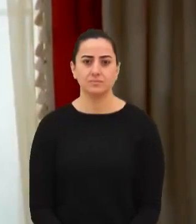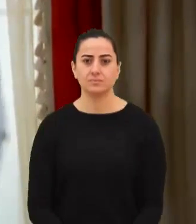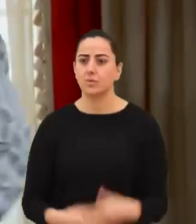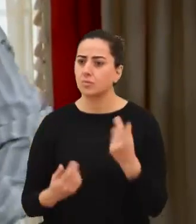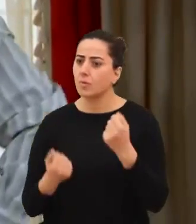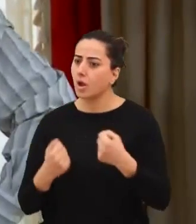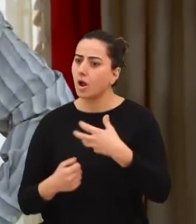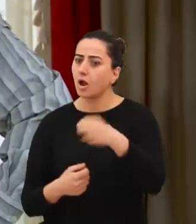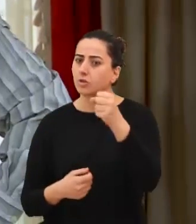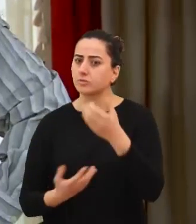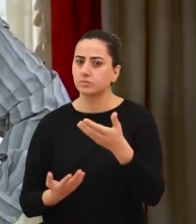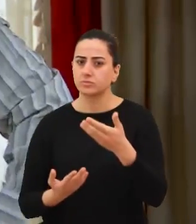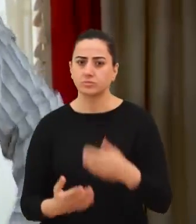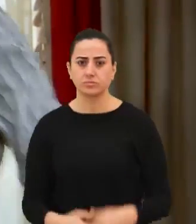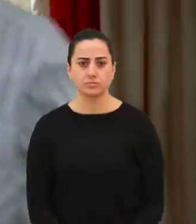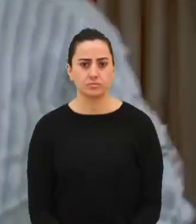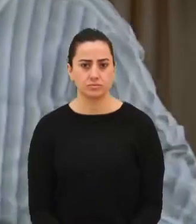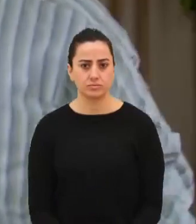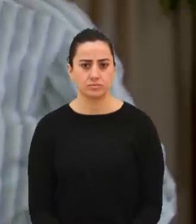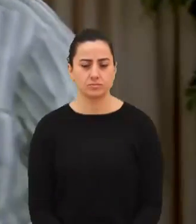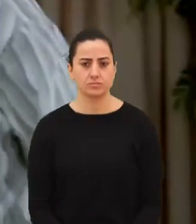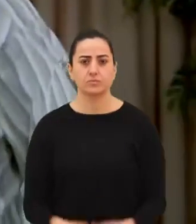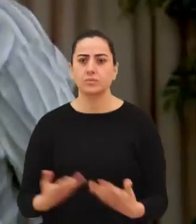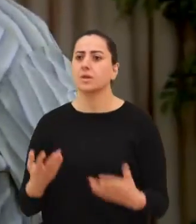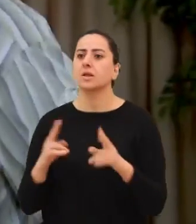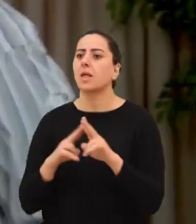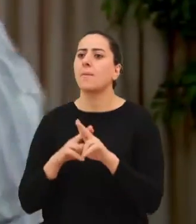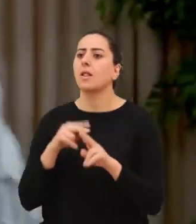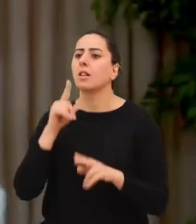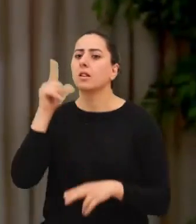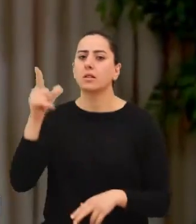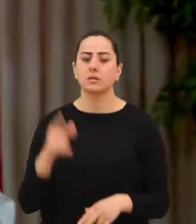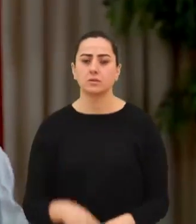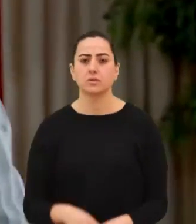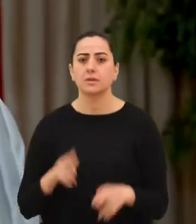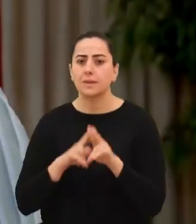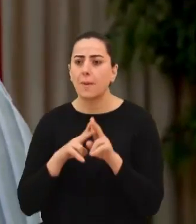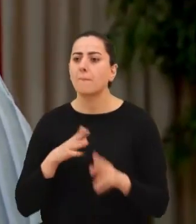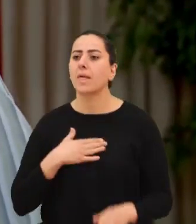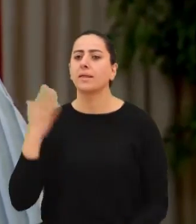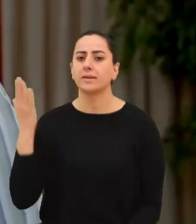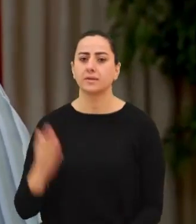Aldı gitti çantayı ya. Ya Kemal Bey. Kemal Bey.